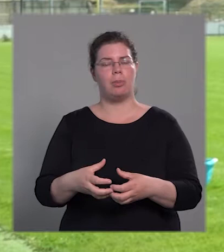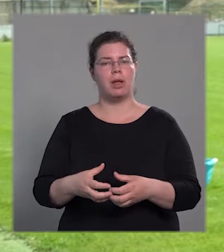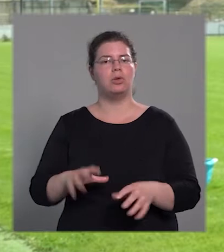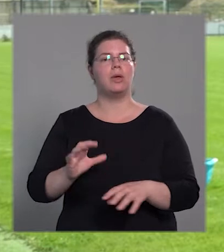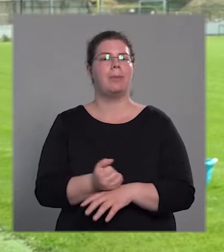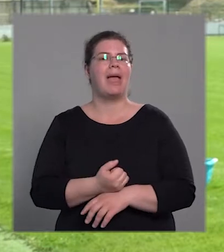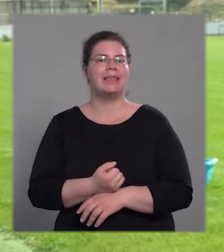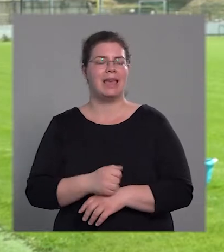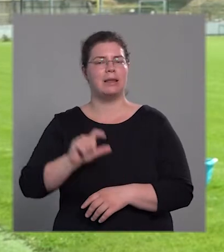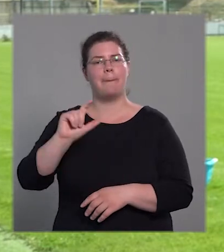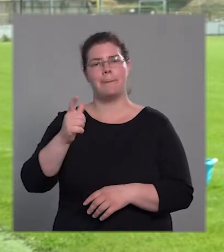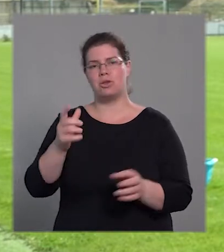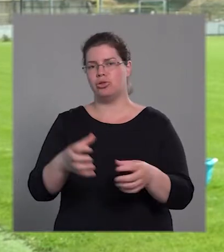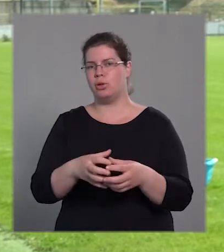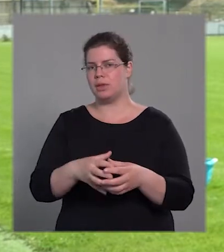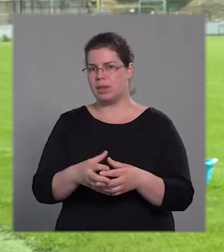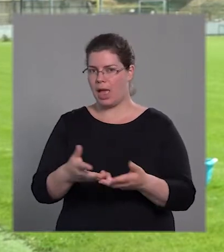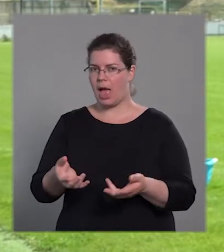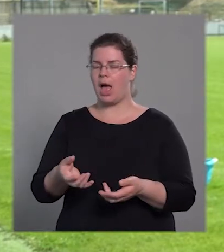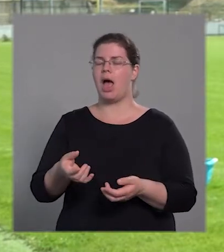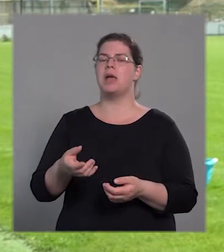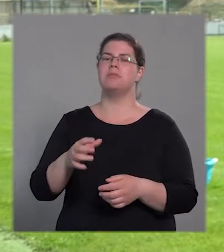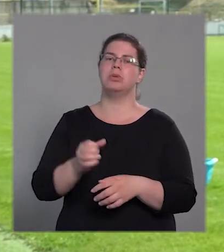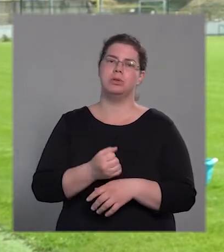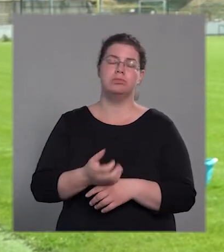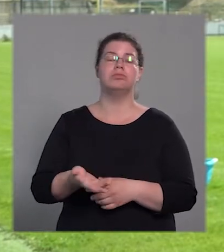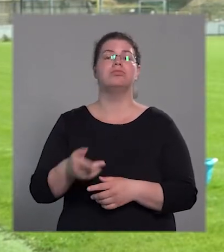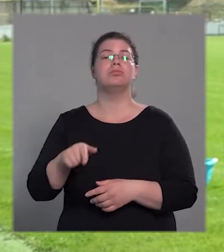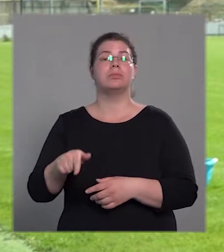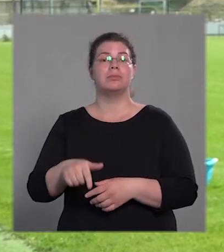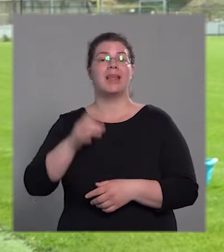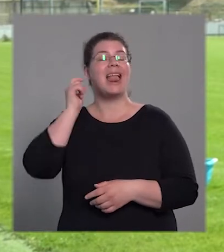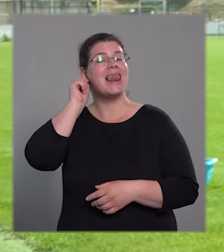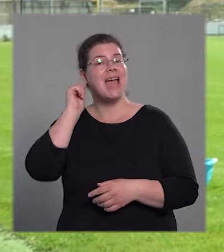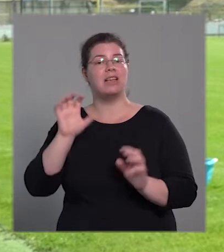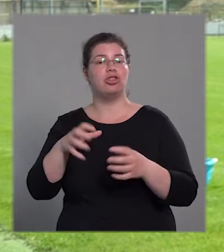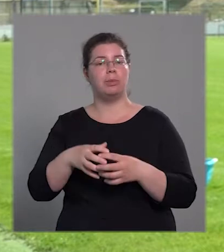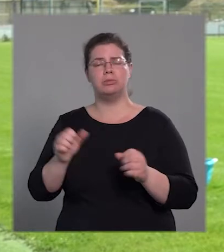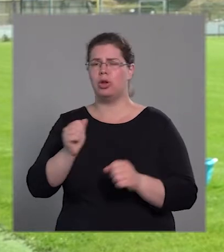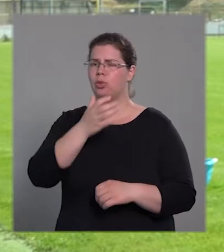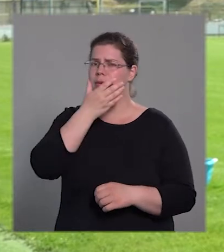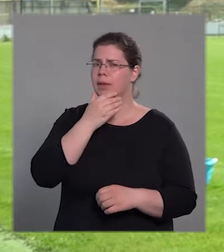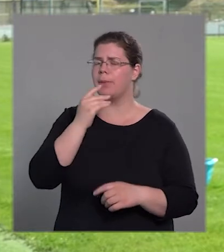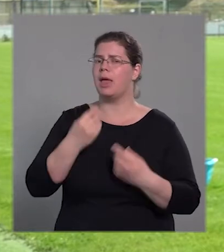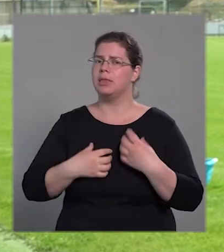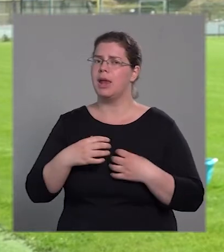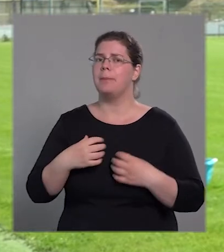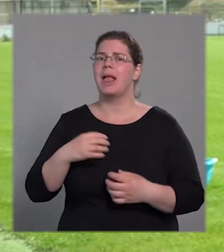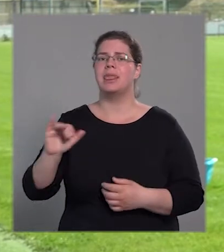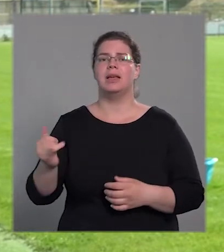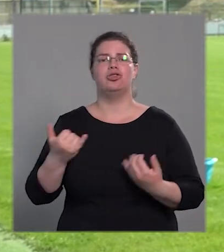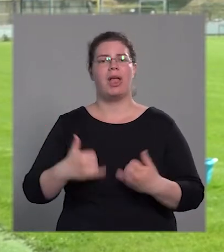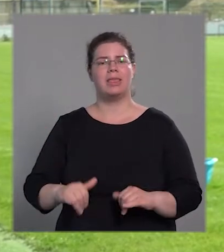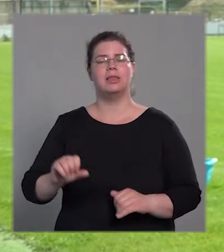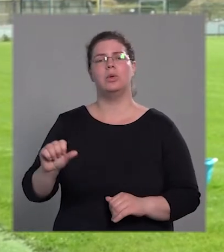a másodosztály B-bajnokságot, lány csapataink nagyon szépen szerepelnek, és elindult